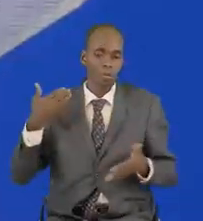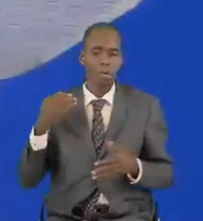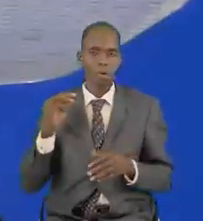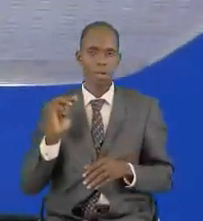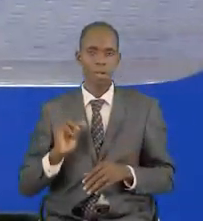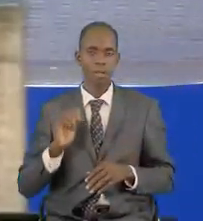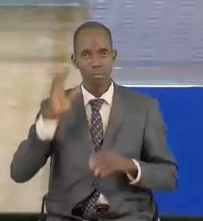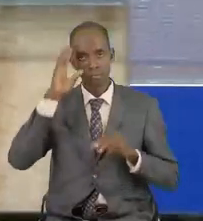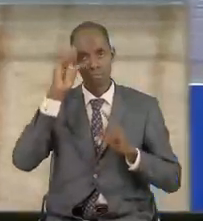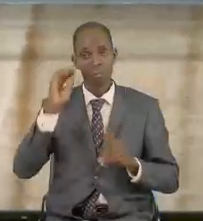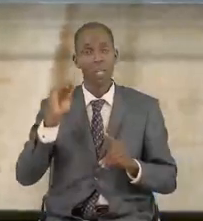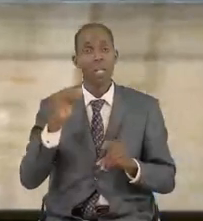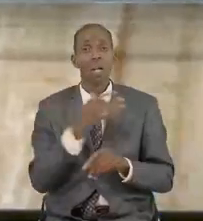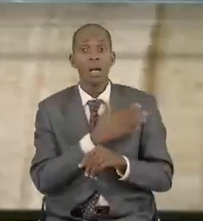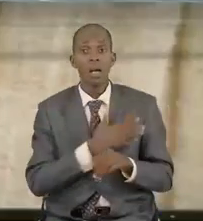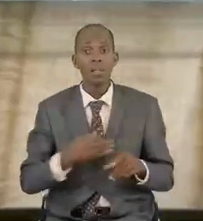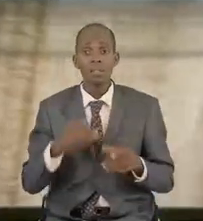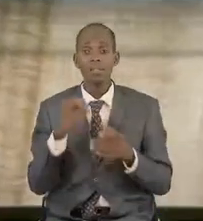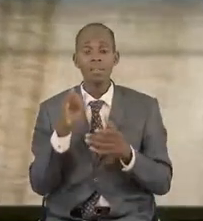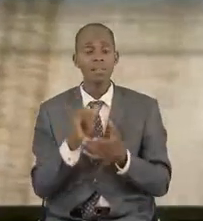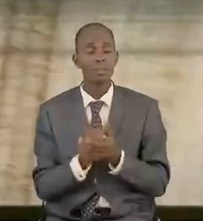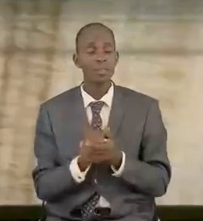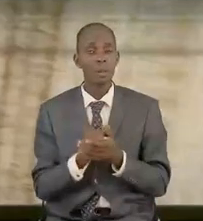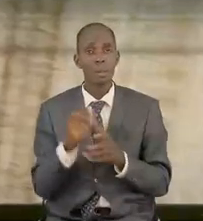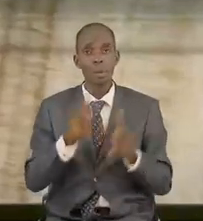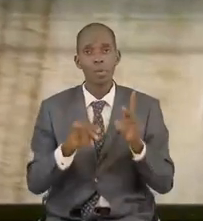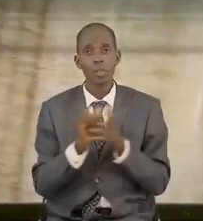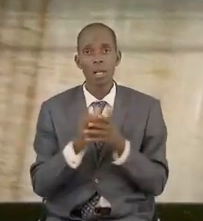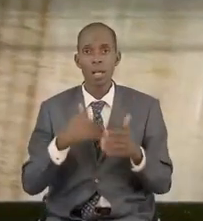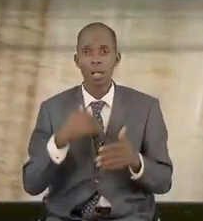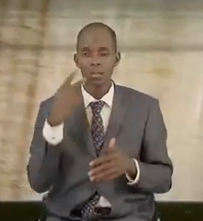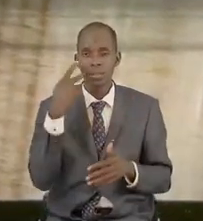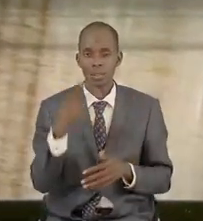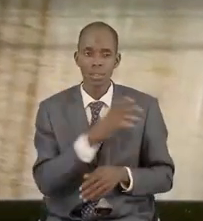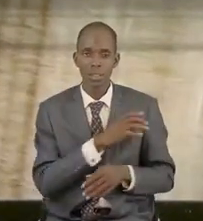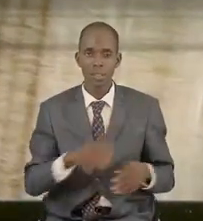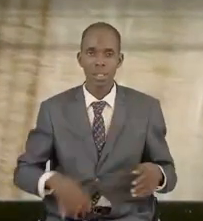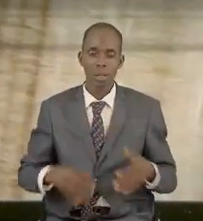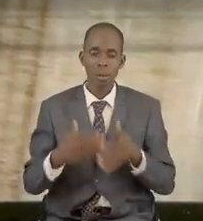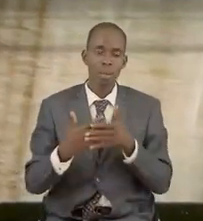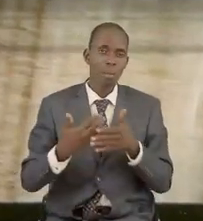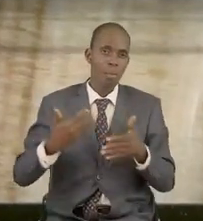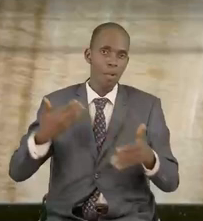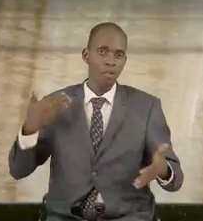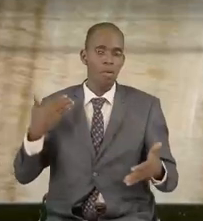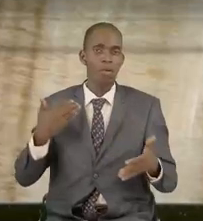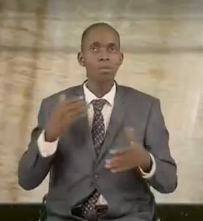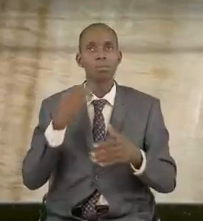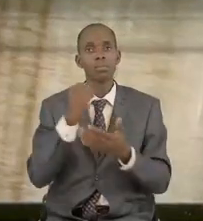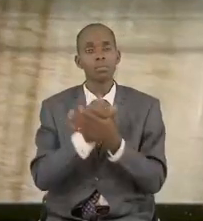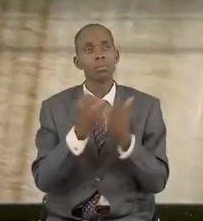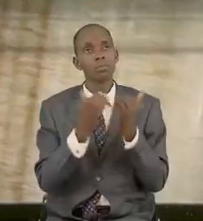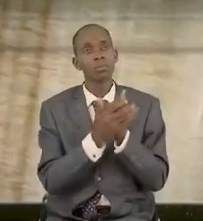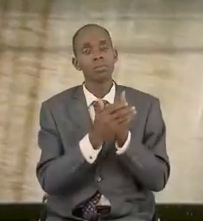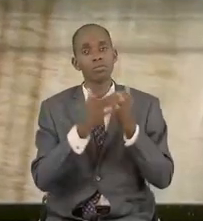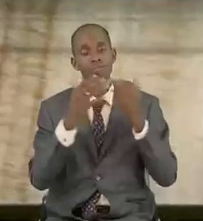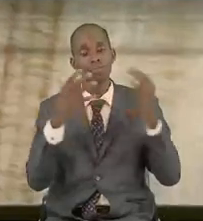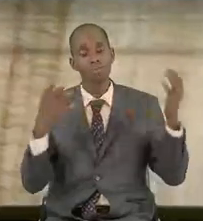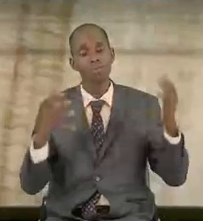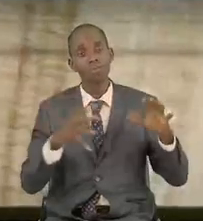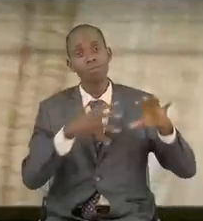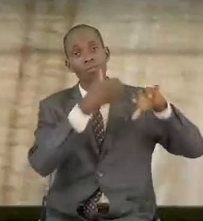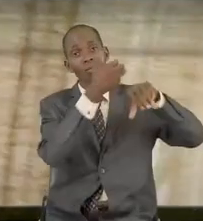qui ont devancé ceux qui ont vu Christa face à face avant le calvaire et au calvaire et